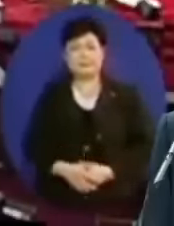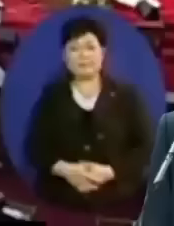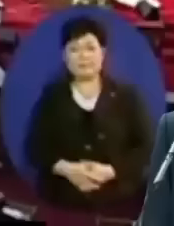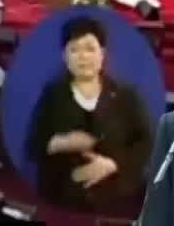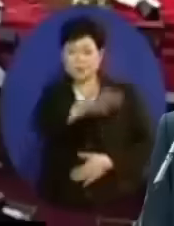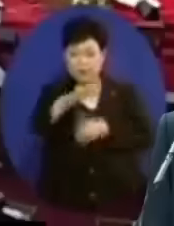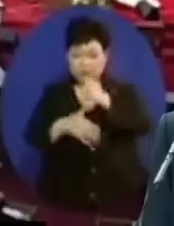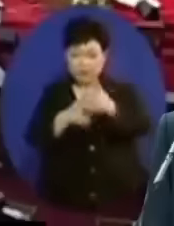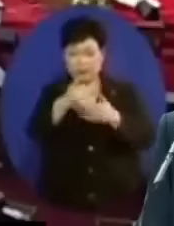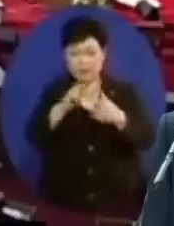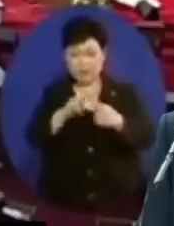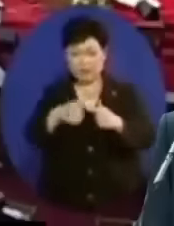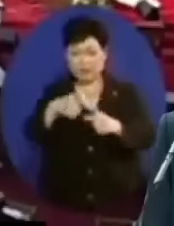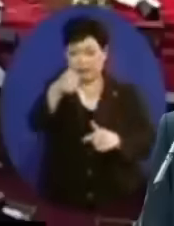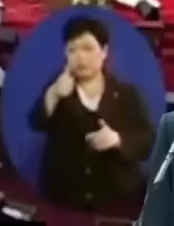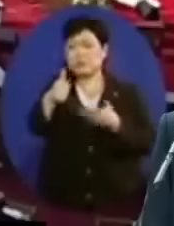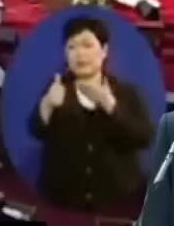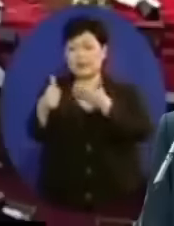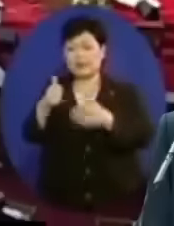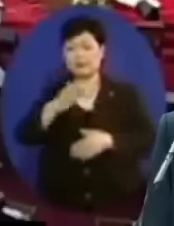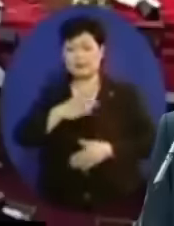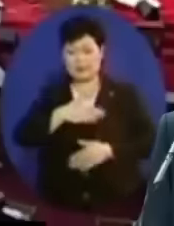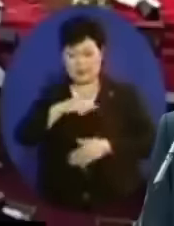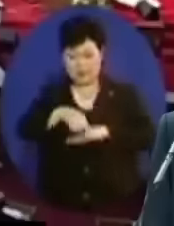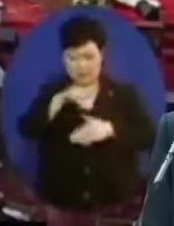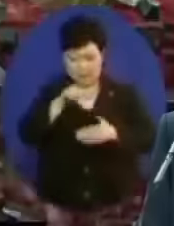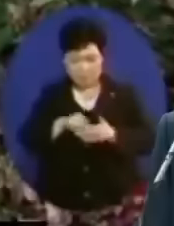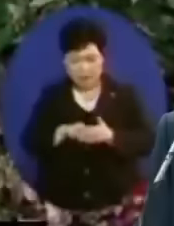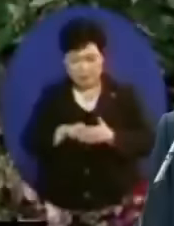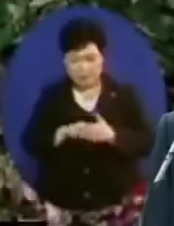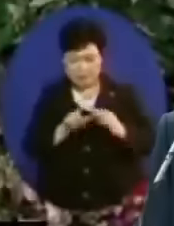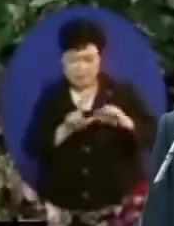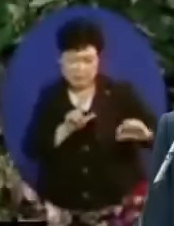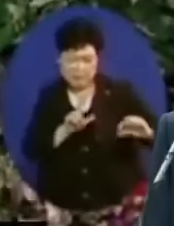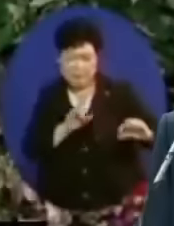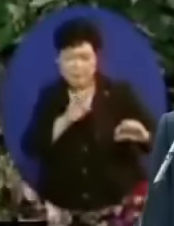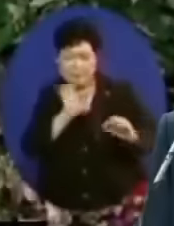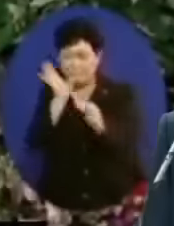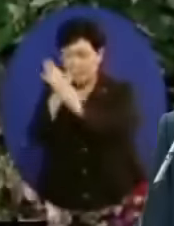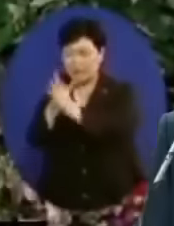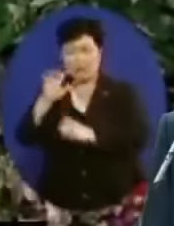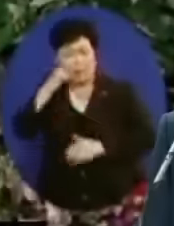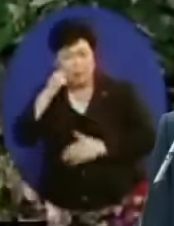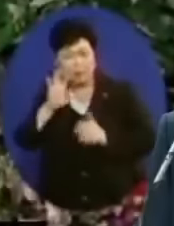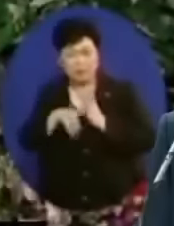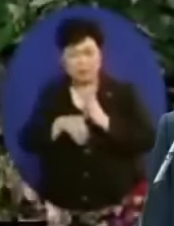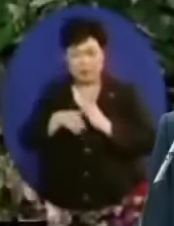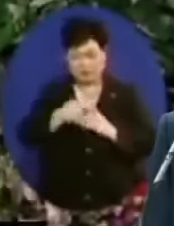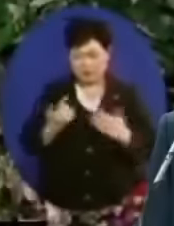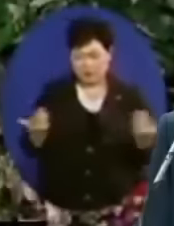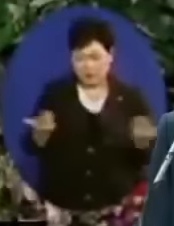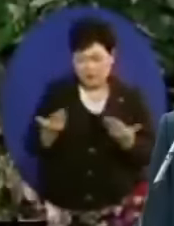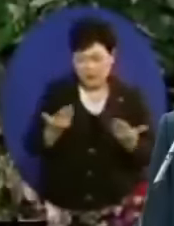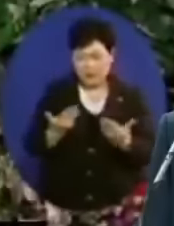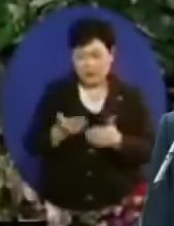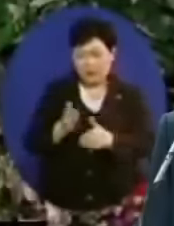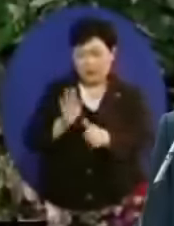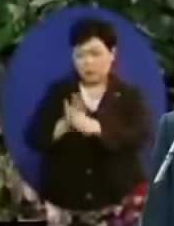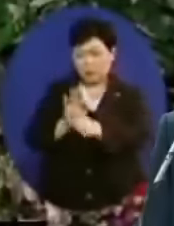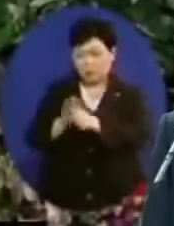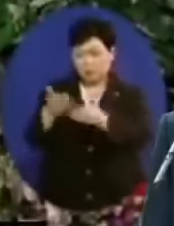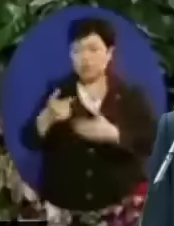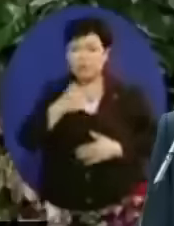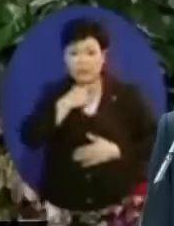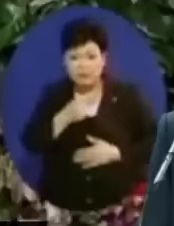우리 하나님과 예수님에게는 내 마음의 한구석만 내어드리고 어려울 때 자기의 하는 일에 도움을 주기를 원하는